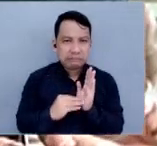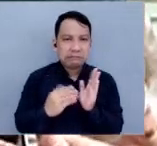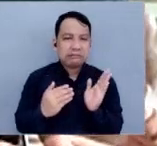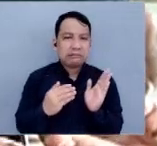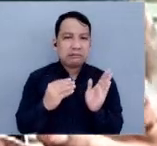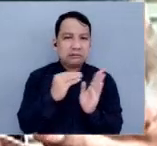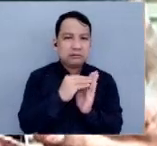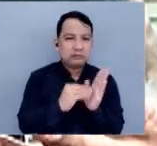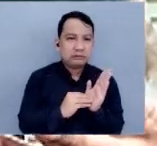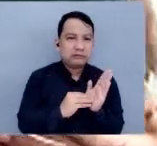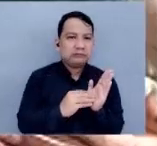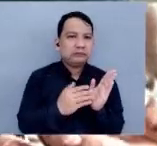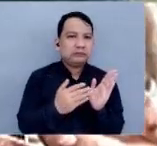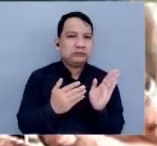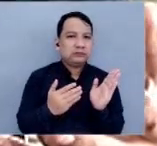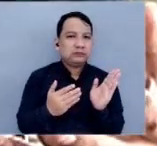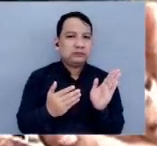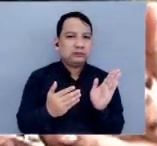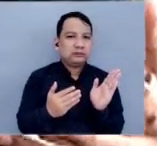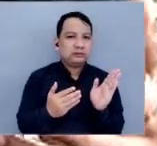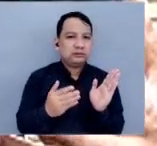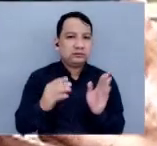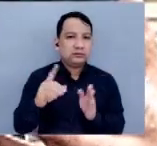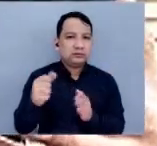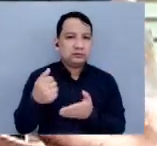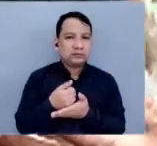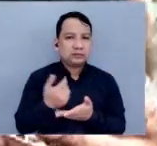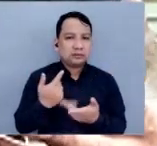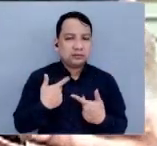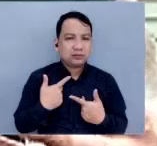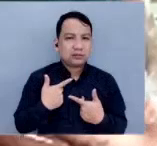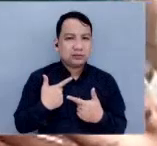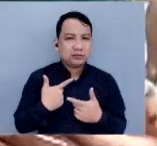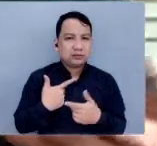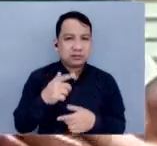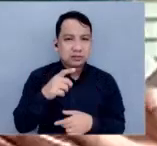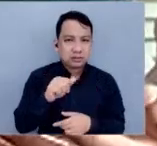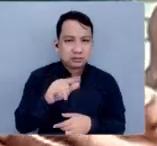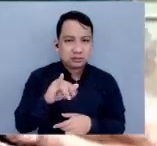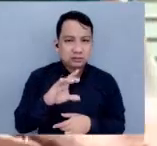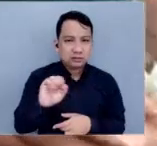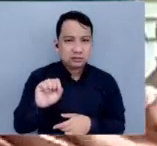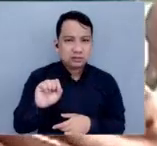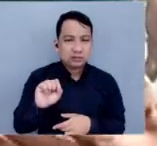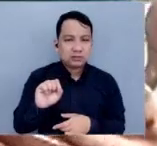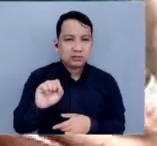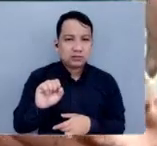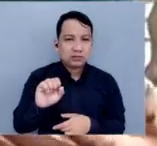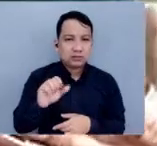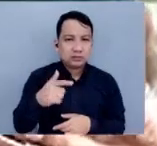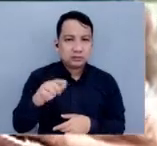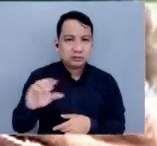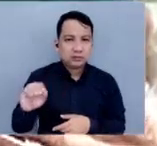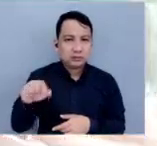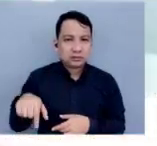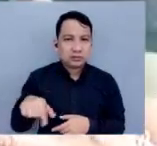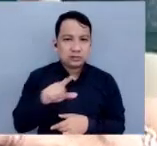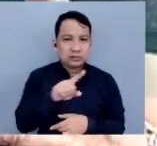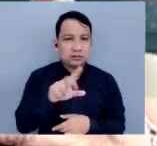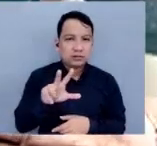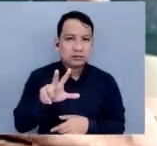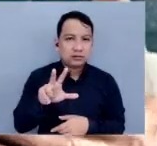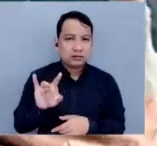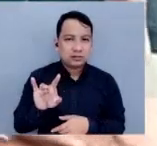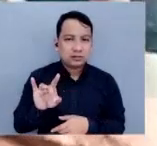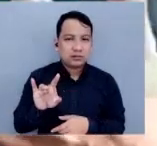nakatala sa ating database na nakatira pong Alicial Guo sa 138 Kalanchao.